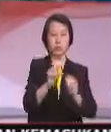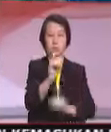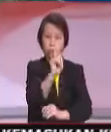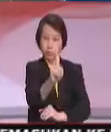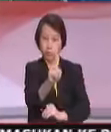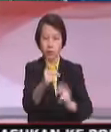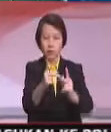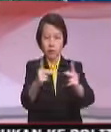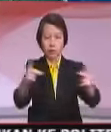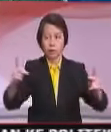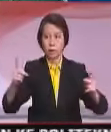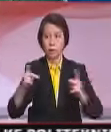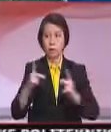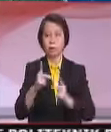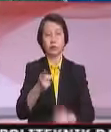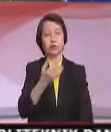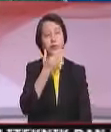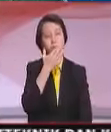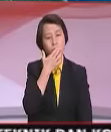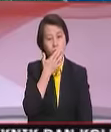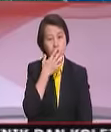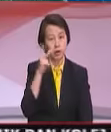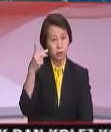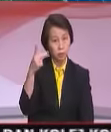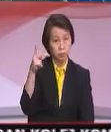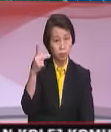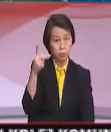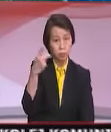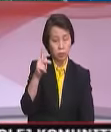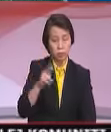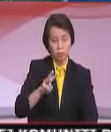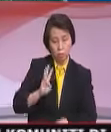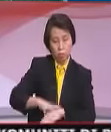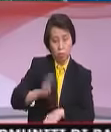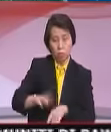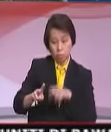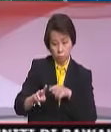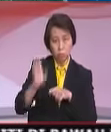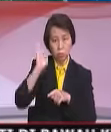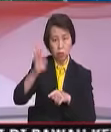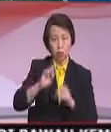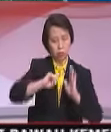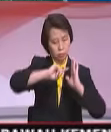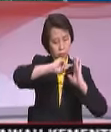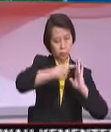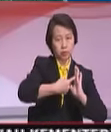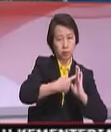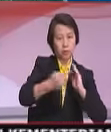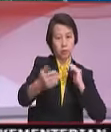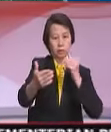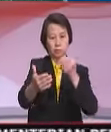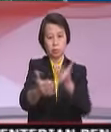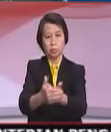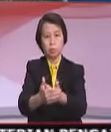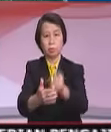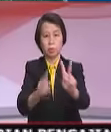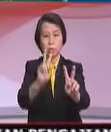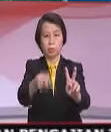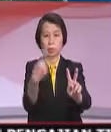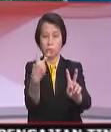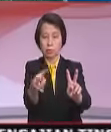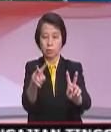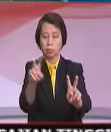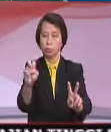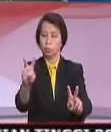bagi kawasan-kawasan perairan yang bertanda kuning. Amaran ini dijangka akan berkuat kuasa sehingga 2